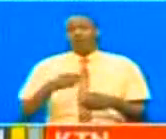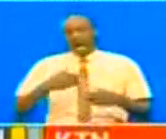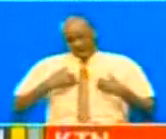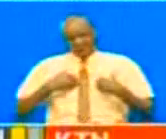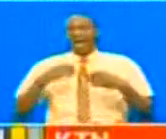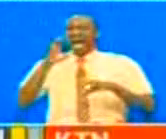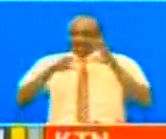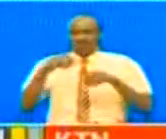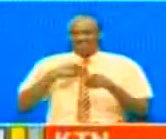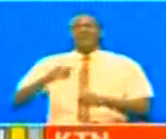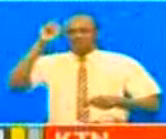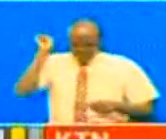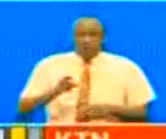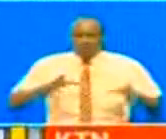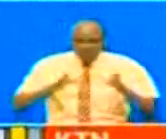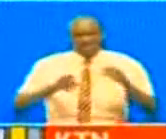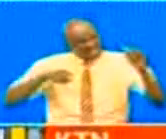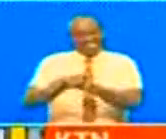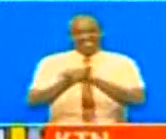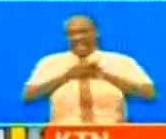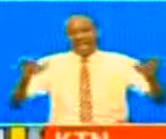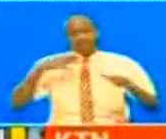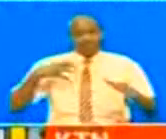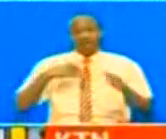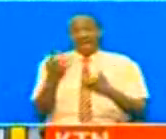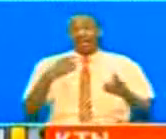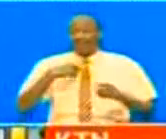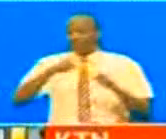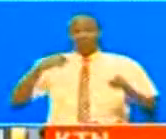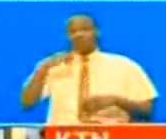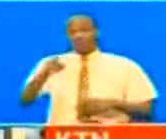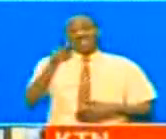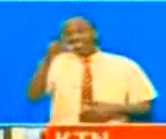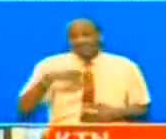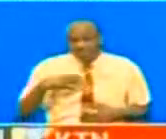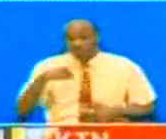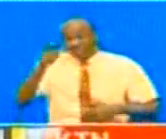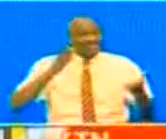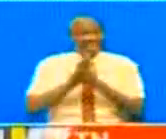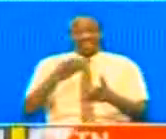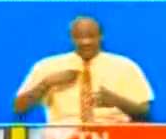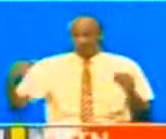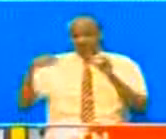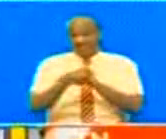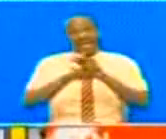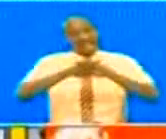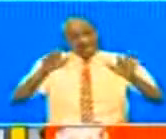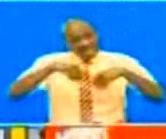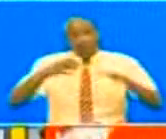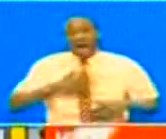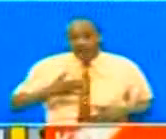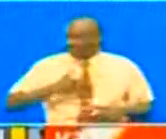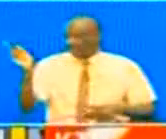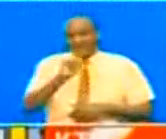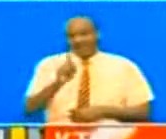kuingia kwa lazima katika mashamba ya kibinafsi, huku wamiliki wakisema wafugaji hawana haki kuingilia mashamba yao